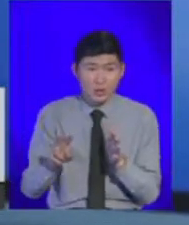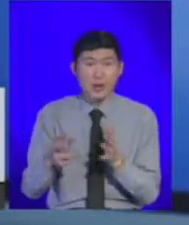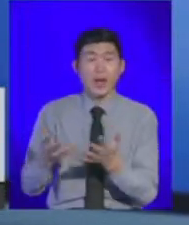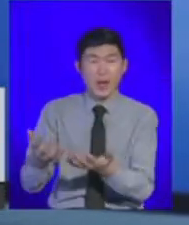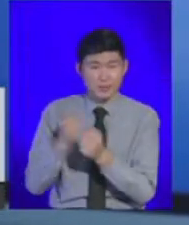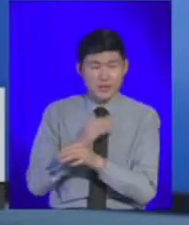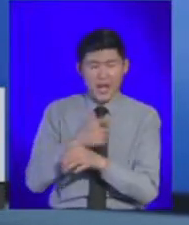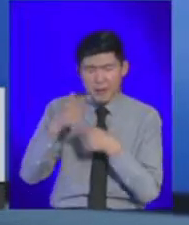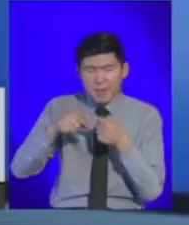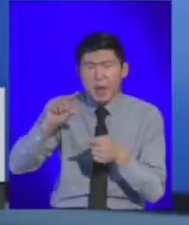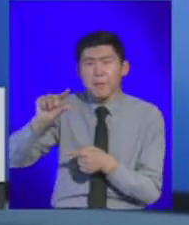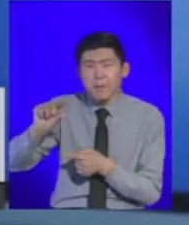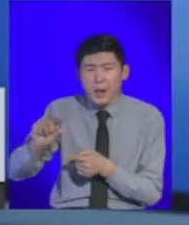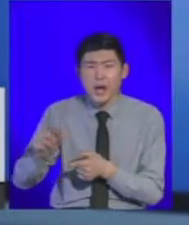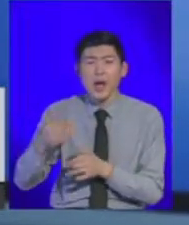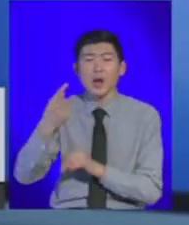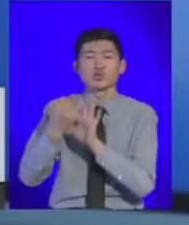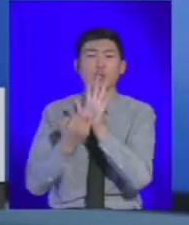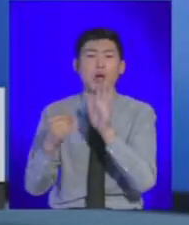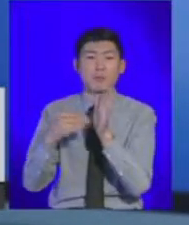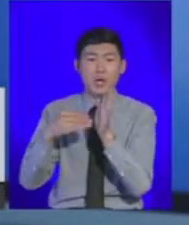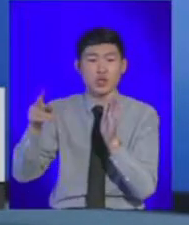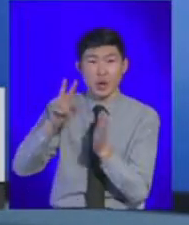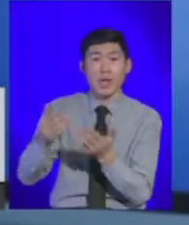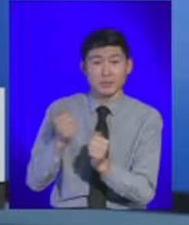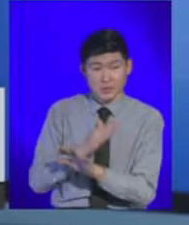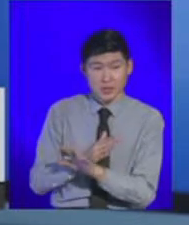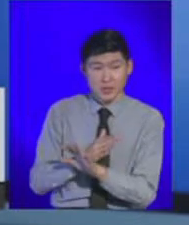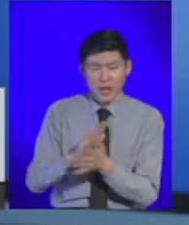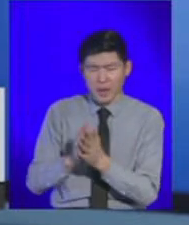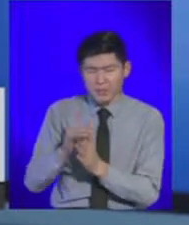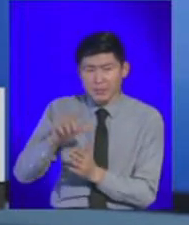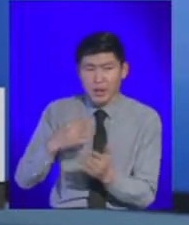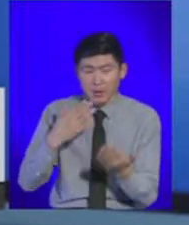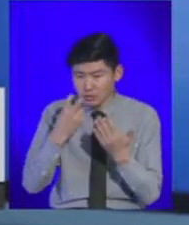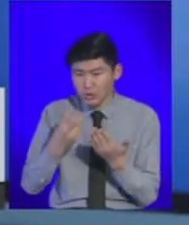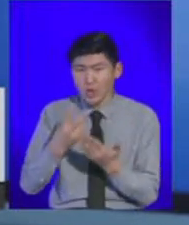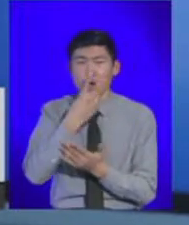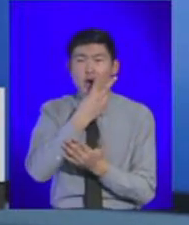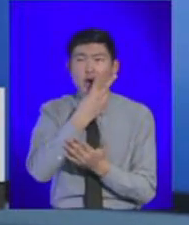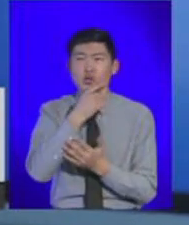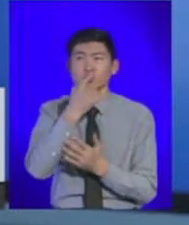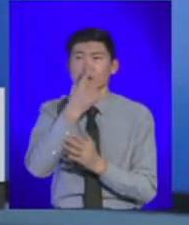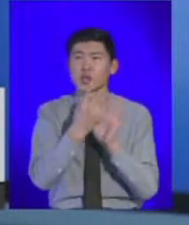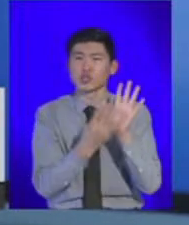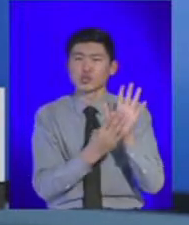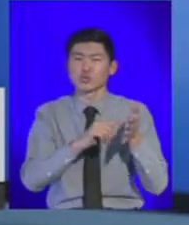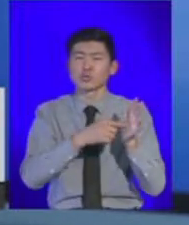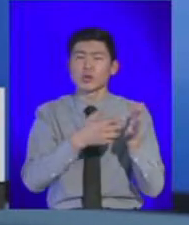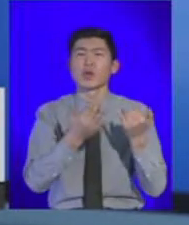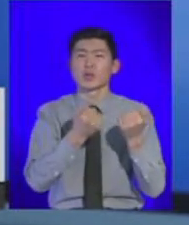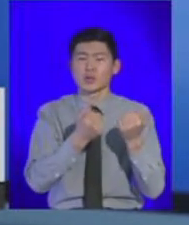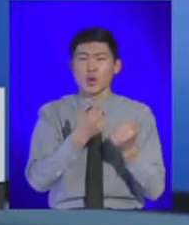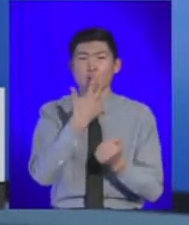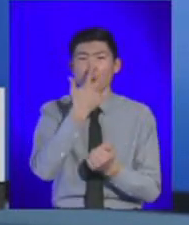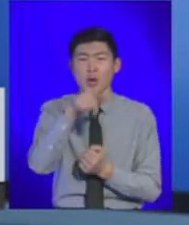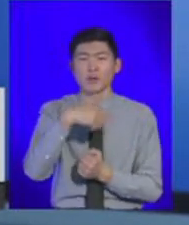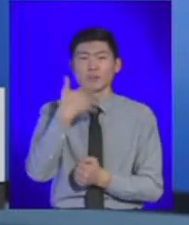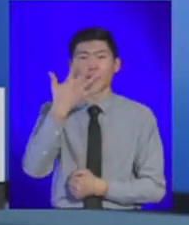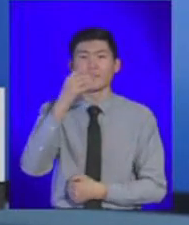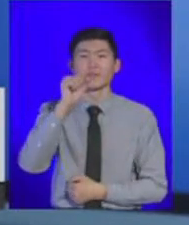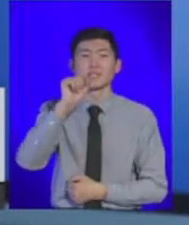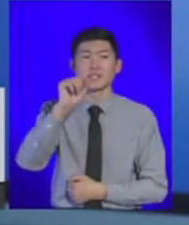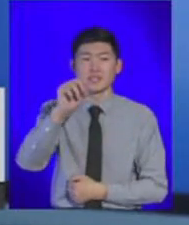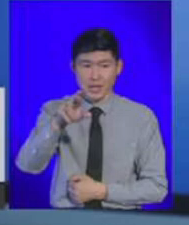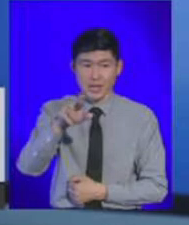Хамгийн багадаа шүү дээ. За тэгээ бид нар хамгийн багаар нь одоо үзэхэд бол 219-аар үржүүлэхэд бол нийт 3.5 сая буюу